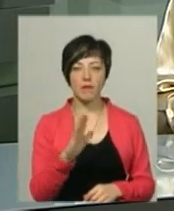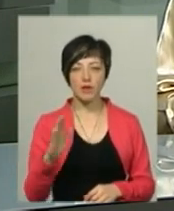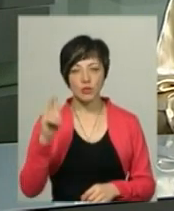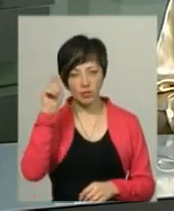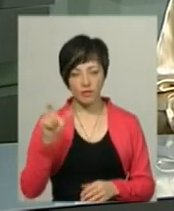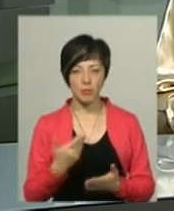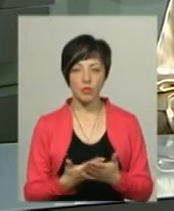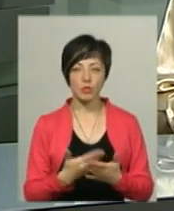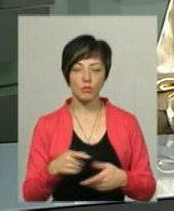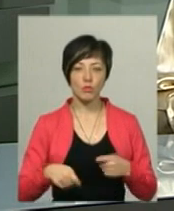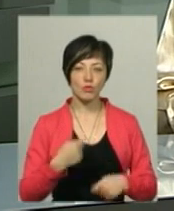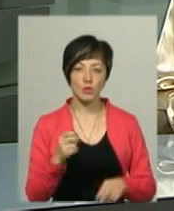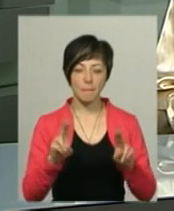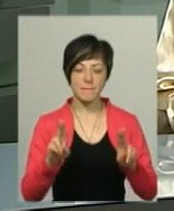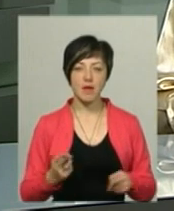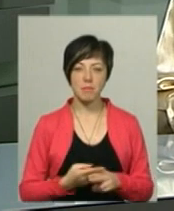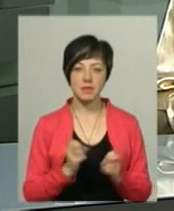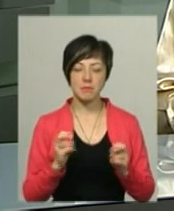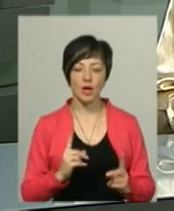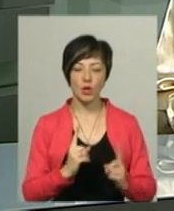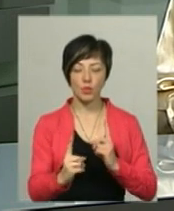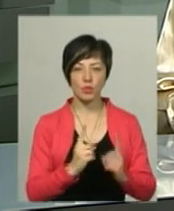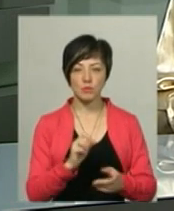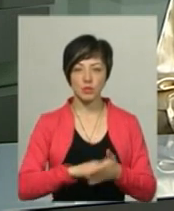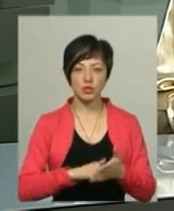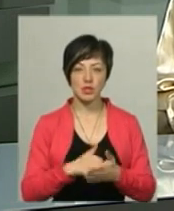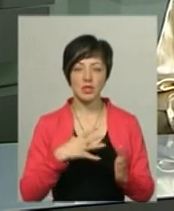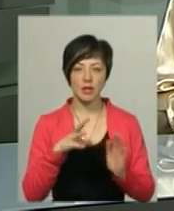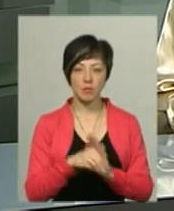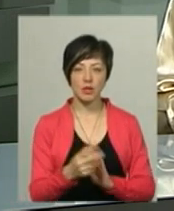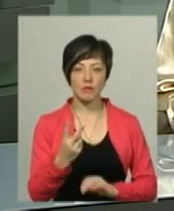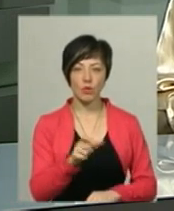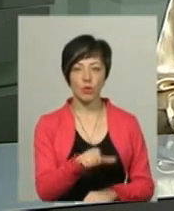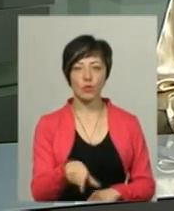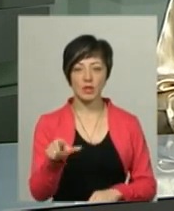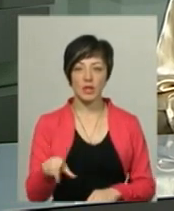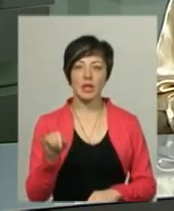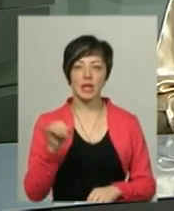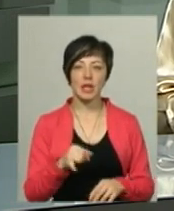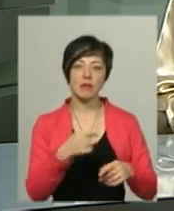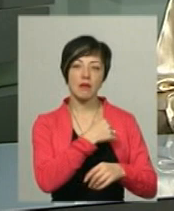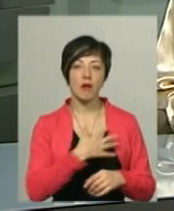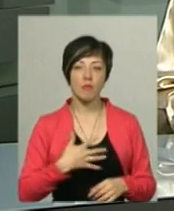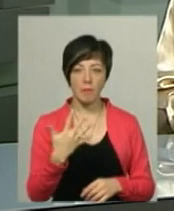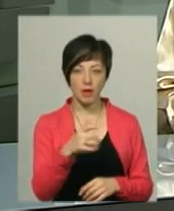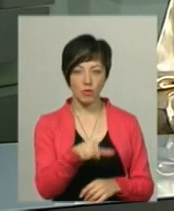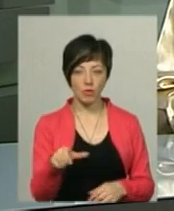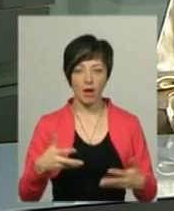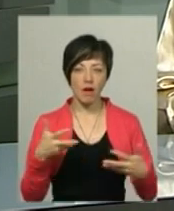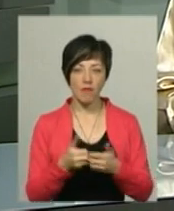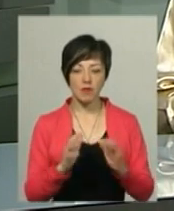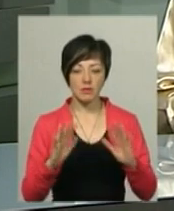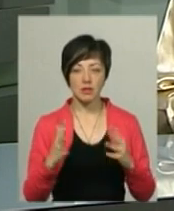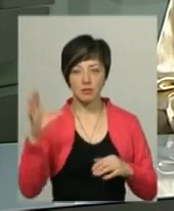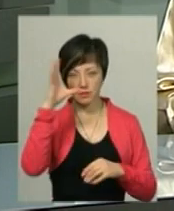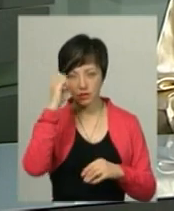Чоловіка підозрюють у порушенні правил безпеки дорожнього руху, що спричинило загибель 2 людей та травми 5. Аварія сталася у